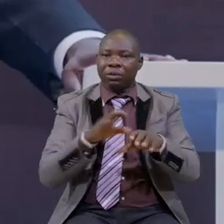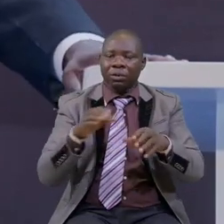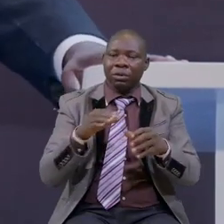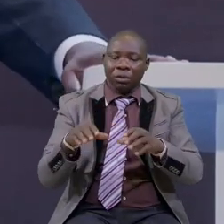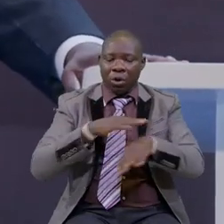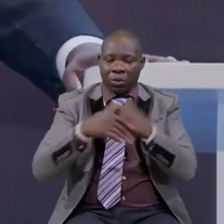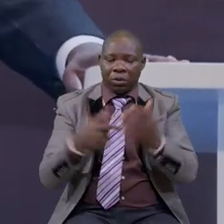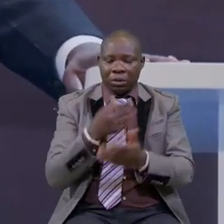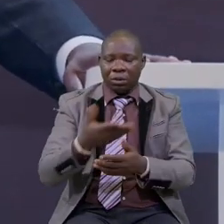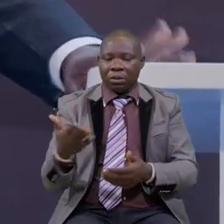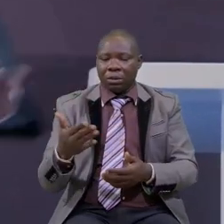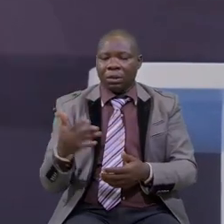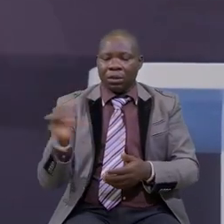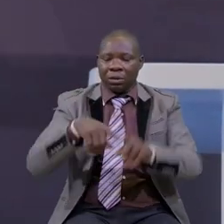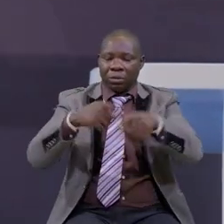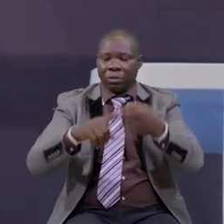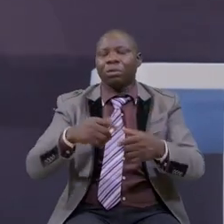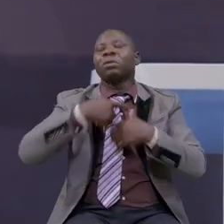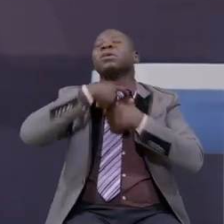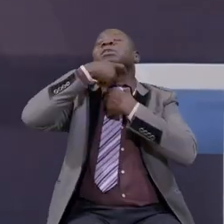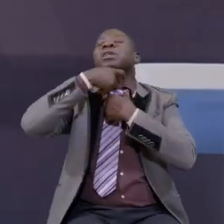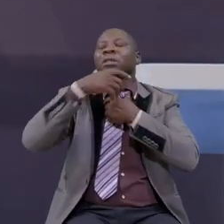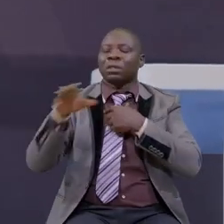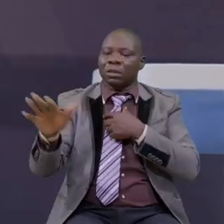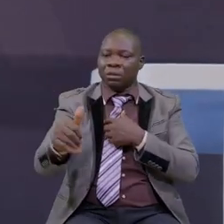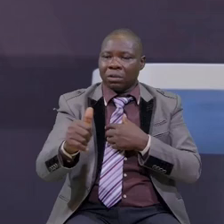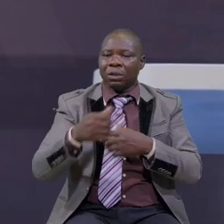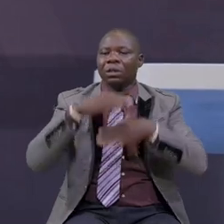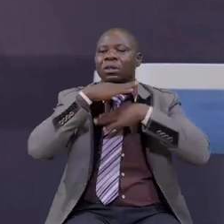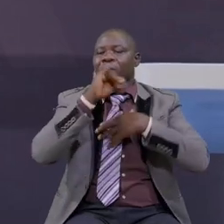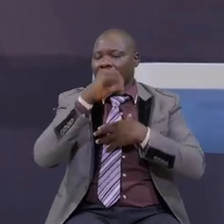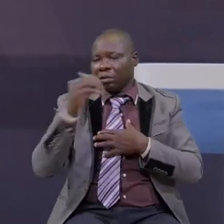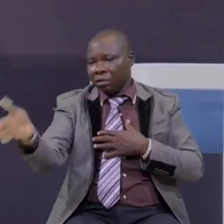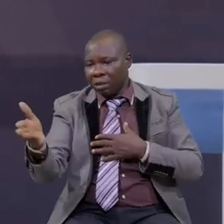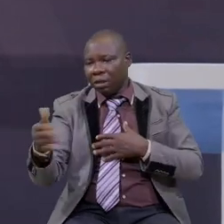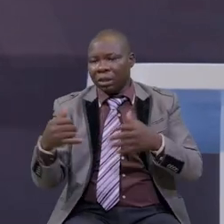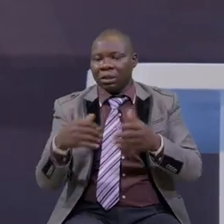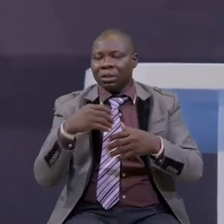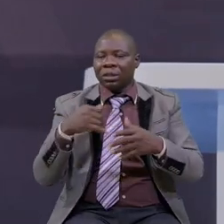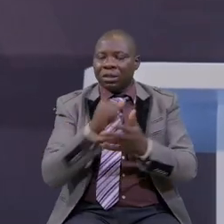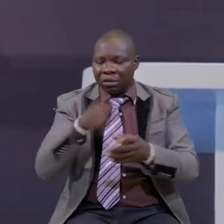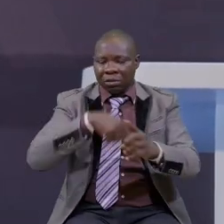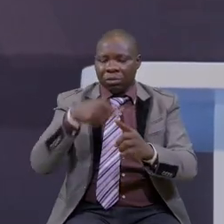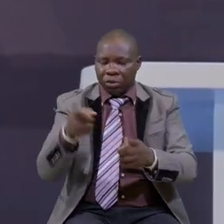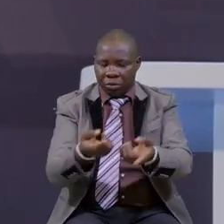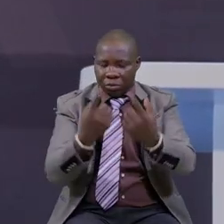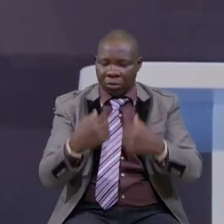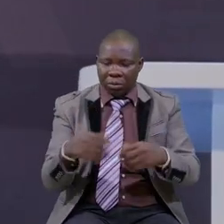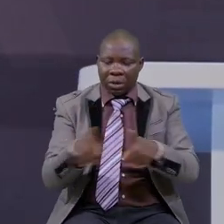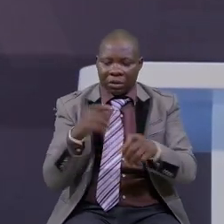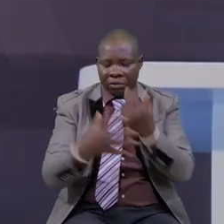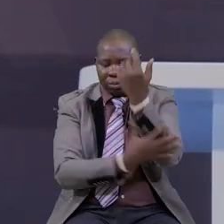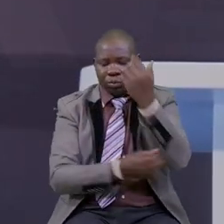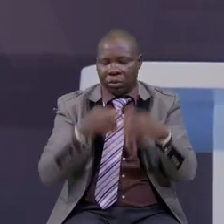ils se vont, la satisfaction n'est pas là-bas. C'est quand tu viens, et tu viens avec les pauvres